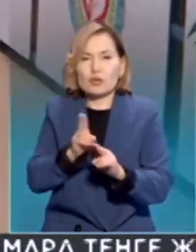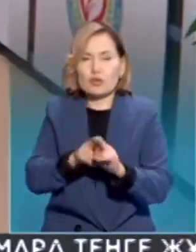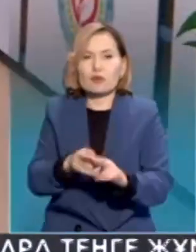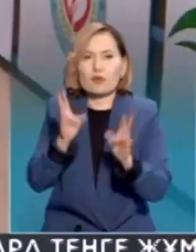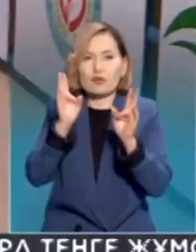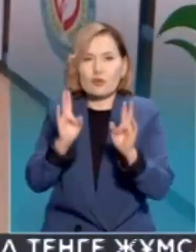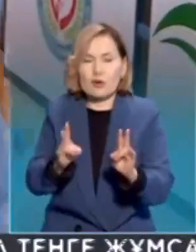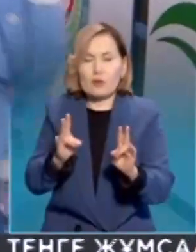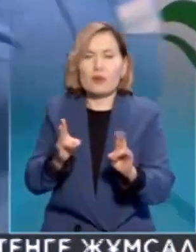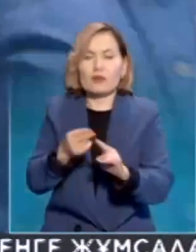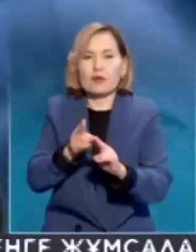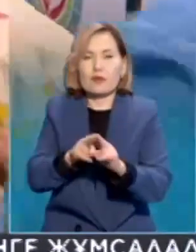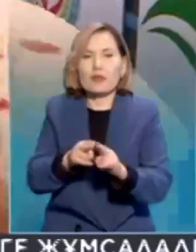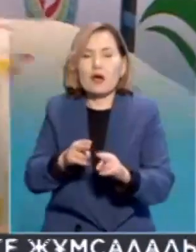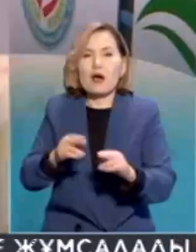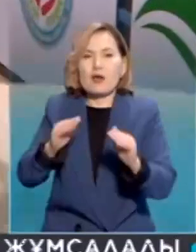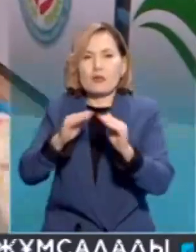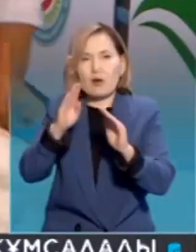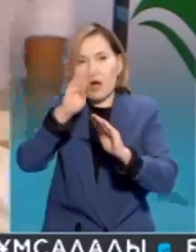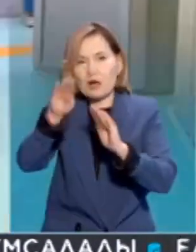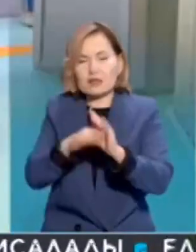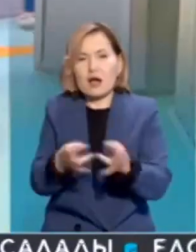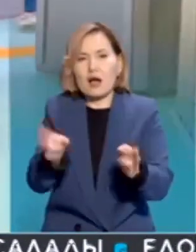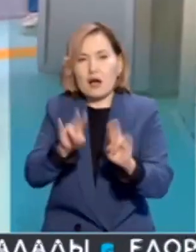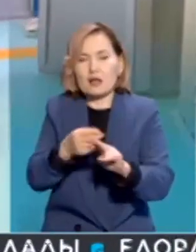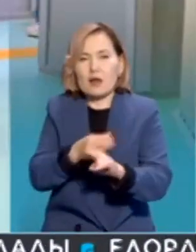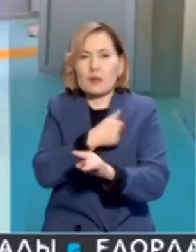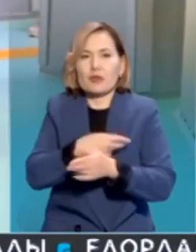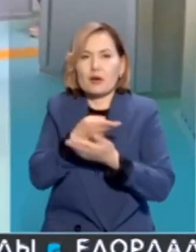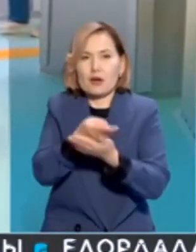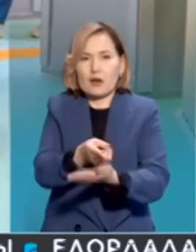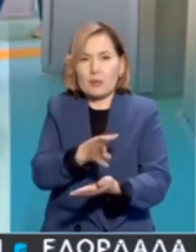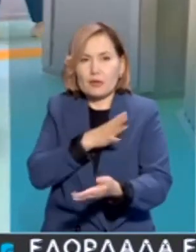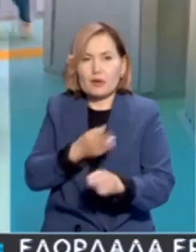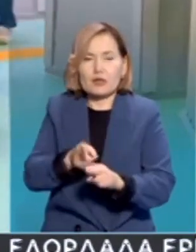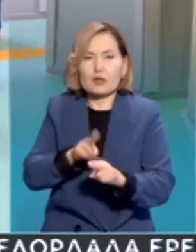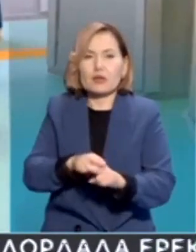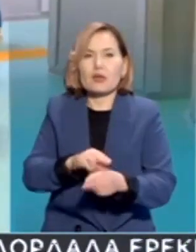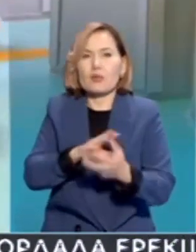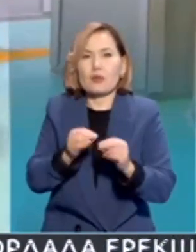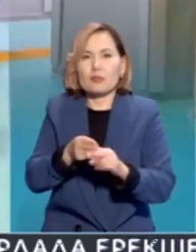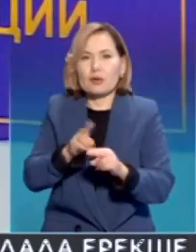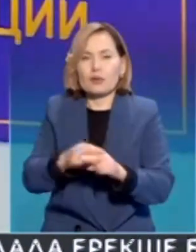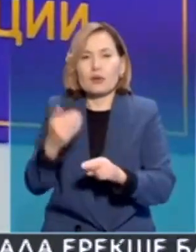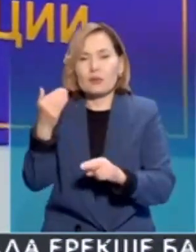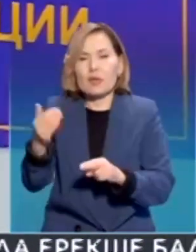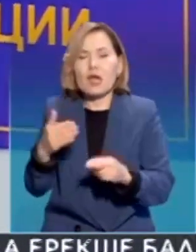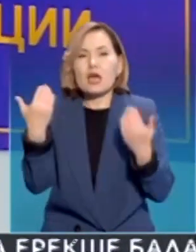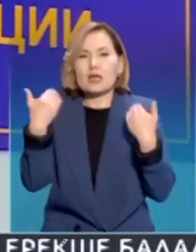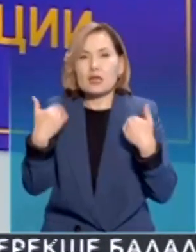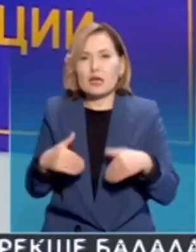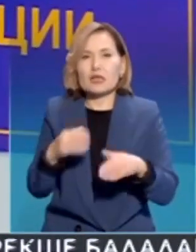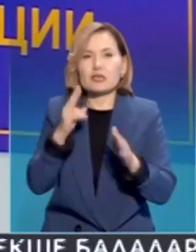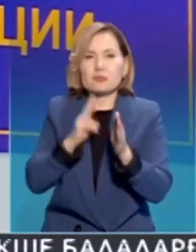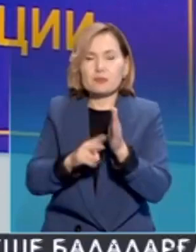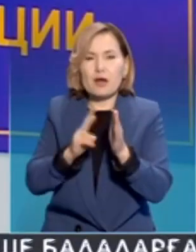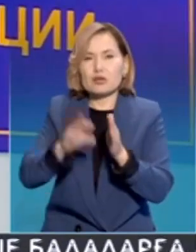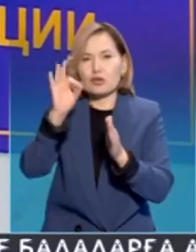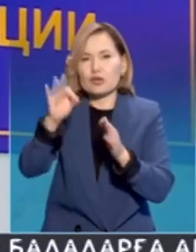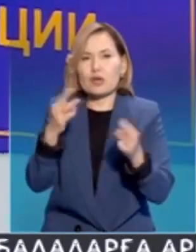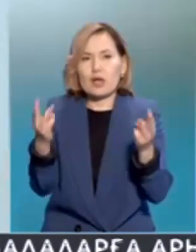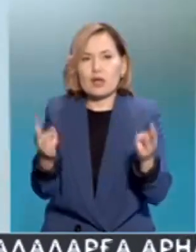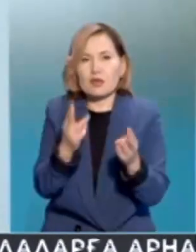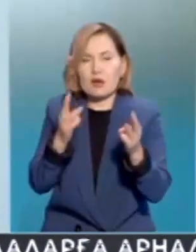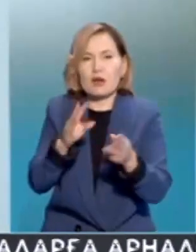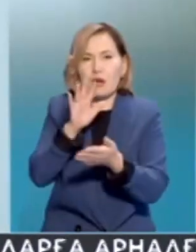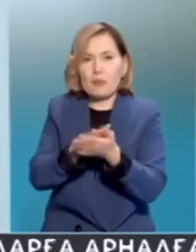жатқан. Науқас кеше Ақтау қаласындағы облыстық көпбейінді ауруханаға жеткізілді. Жансақтау бөлімінде онымен бірге денесінің 70%